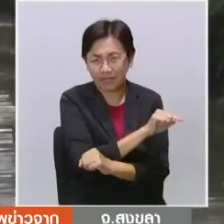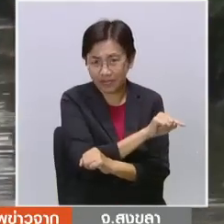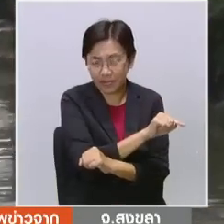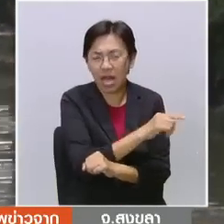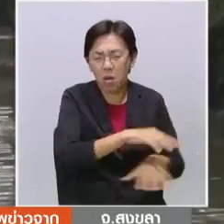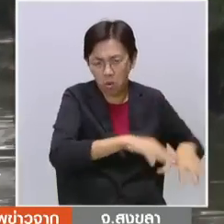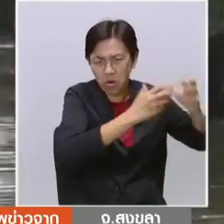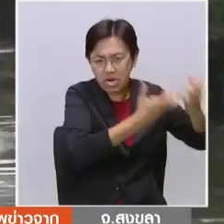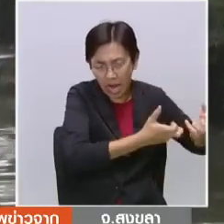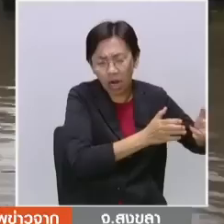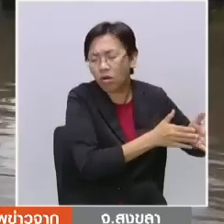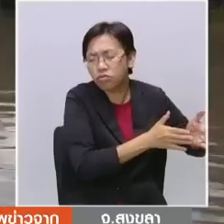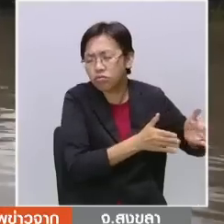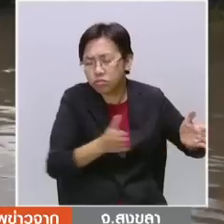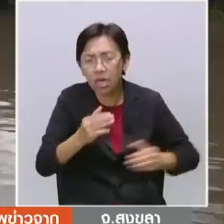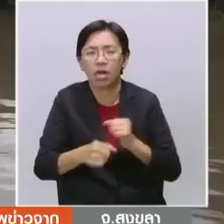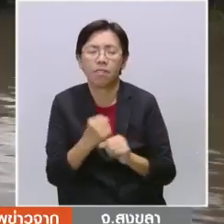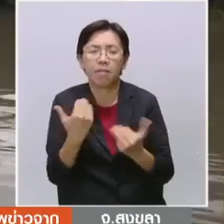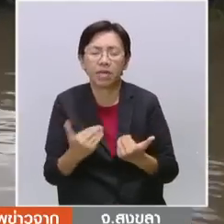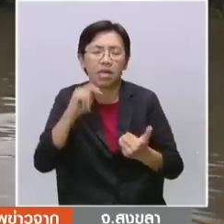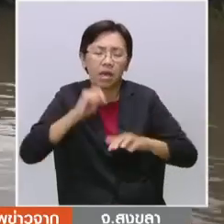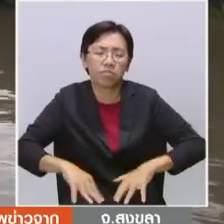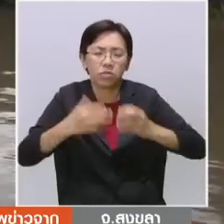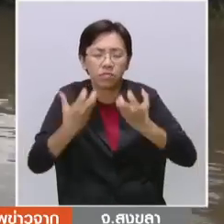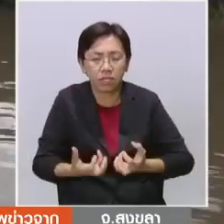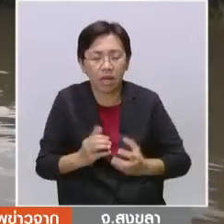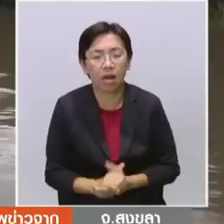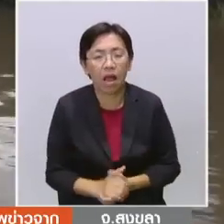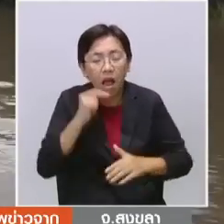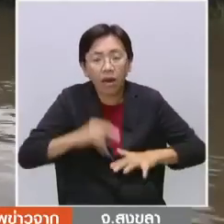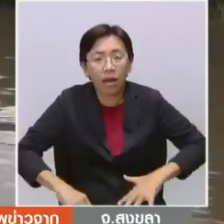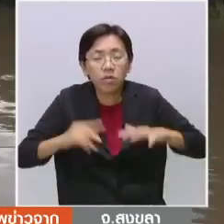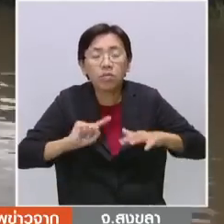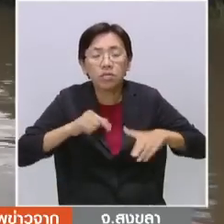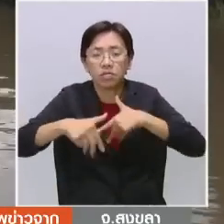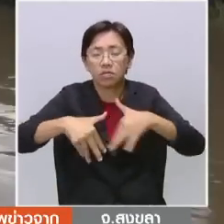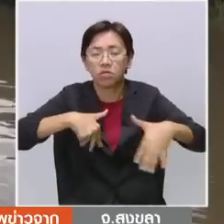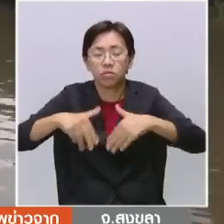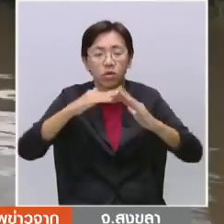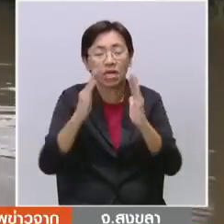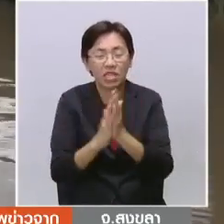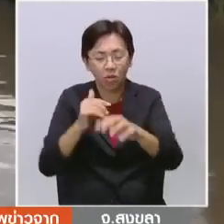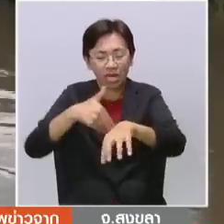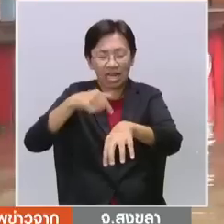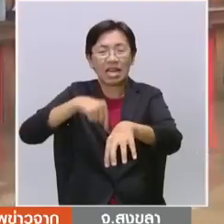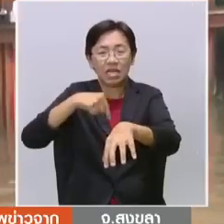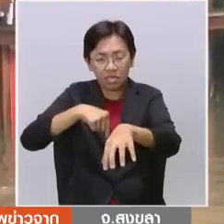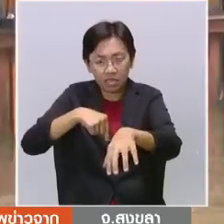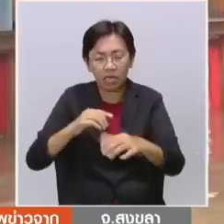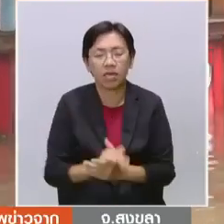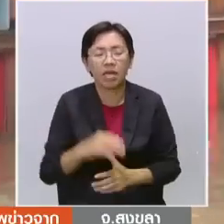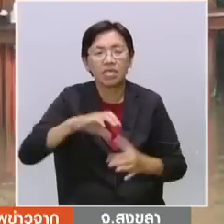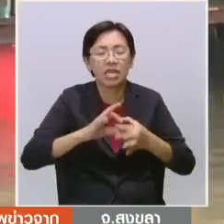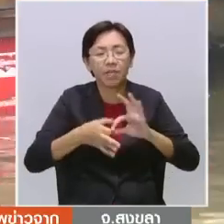นะคะตอนนี้เนี่ยสถานการณ์ในพื้นที่ยังคงมีน้ำท่วมสูงค่ะเช่นที่ชุมชนหลังวัดควนลังชุมชนหลังสน